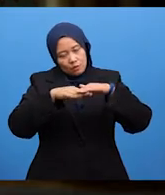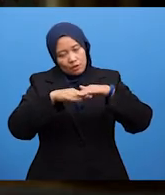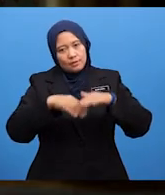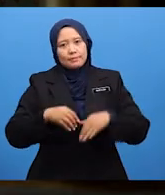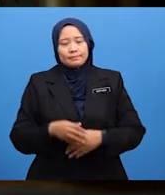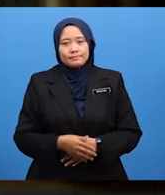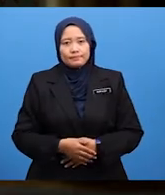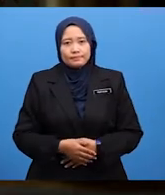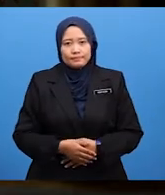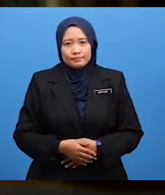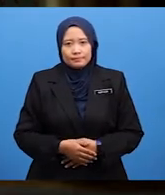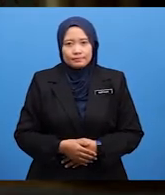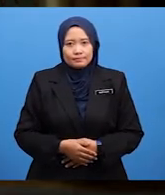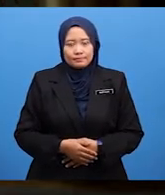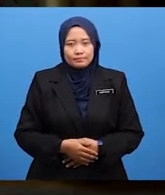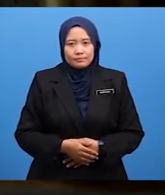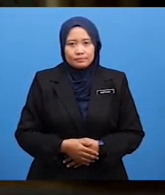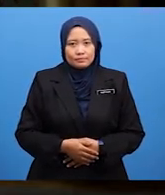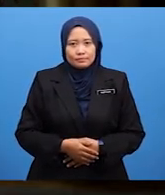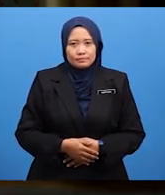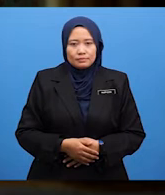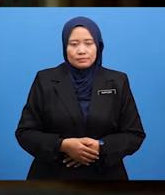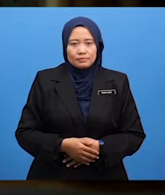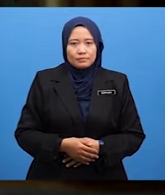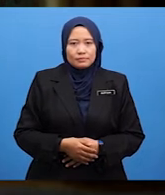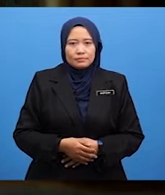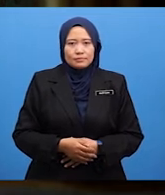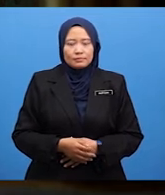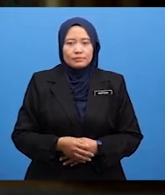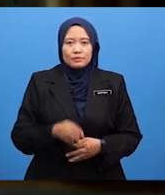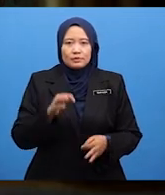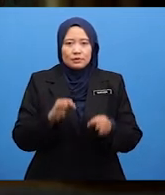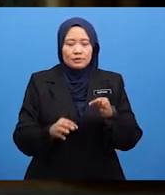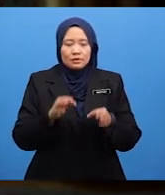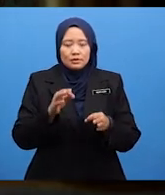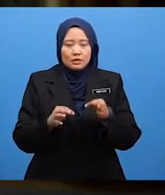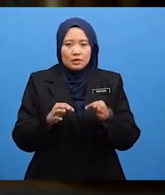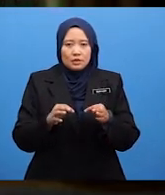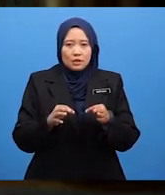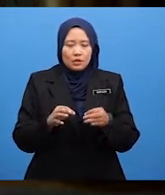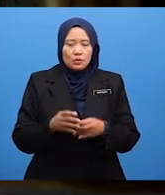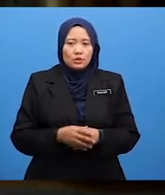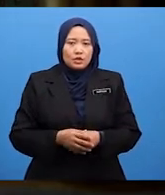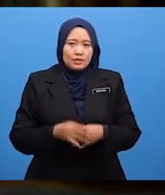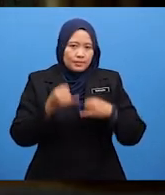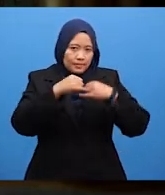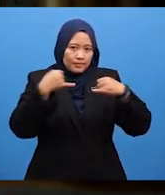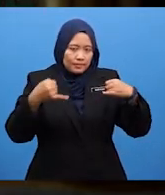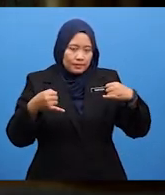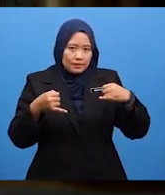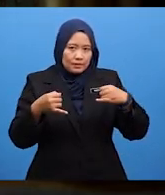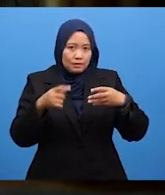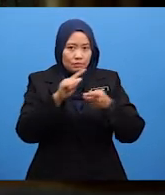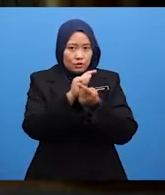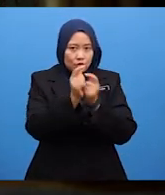Jadi setiap kali kita bermainkan tali yang berasingan, maksudnya setiap kali tali beralih, kedua-dua petikan itu hendaklah dilakukan petikan ke